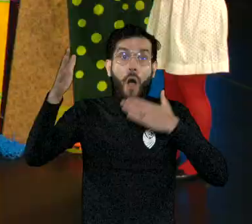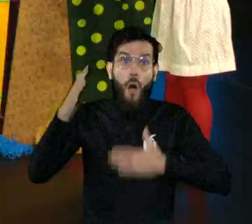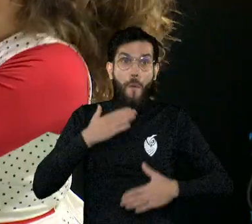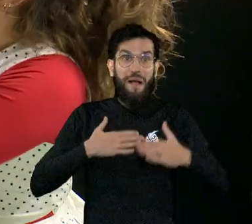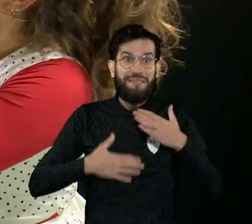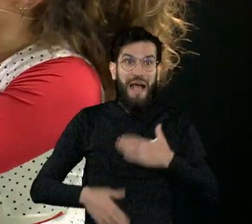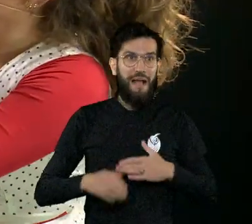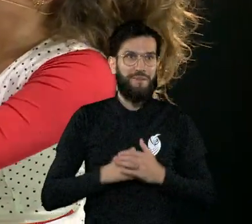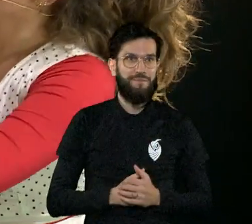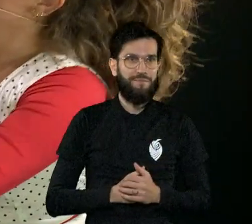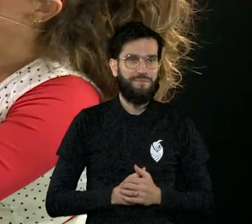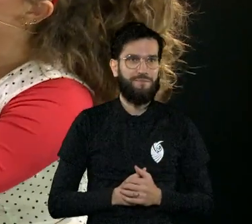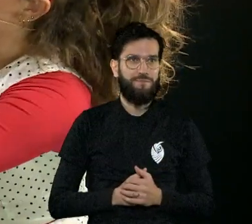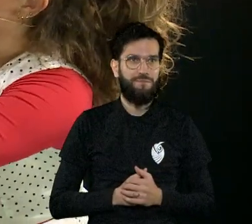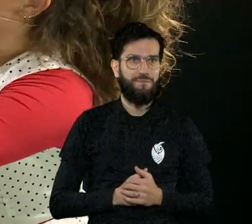obleca.